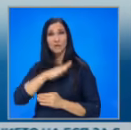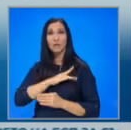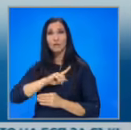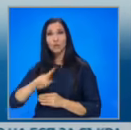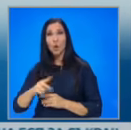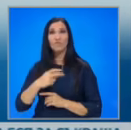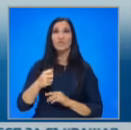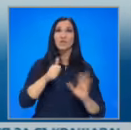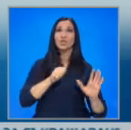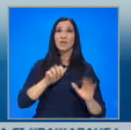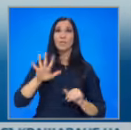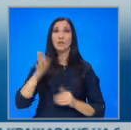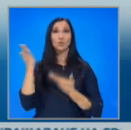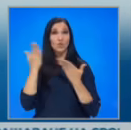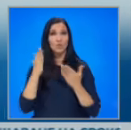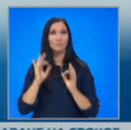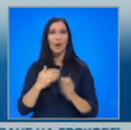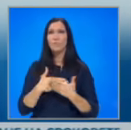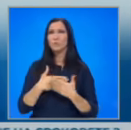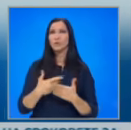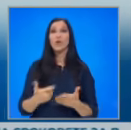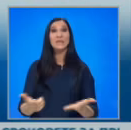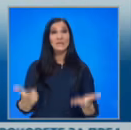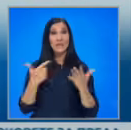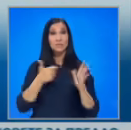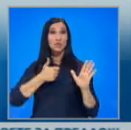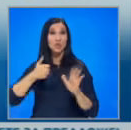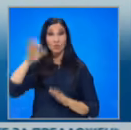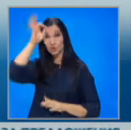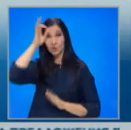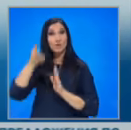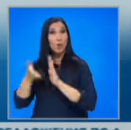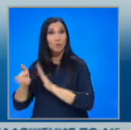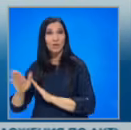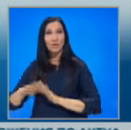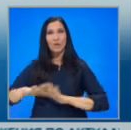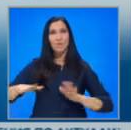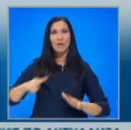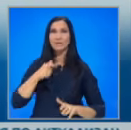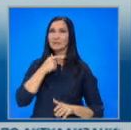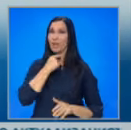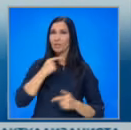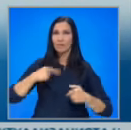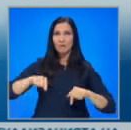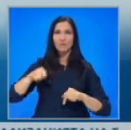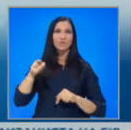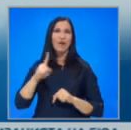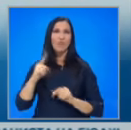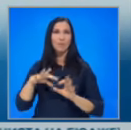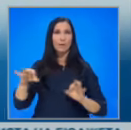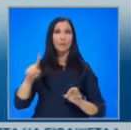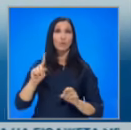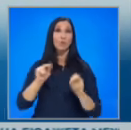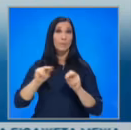до 265 училища и така близо 7600 ученици ще отидат на море с класа си. Това е една от мерките, която